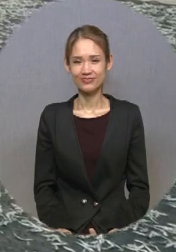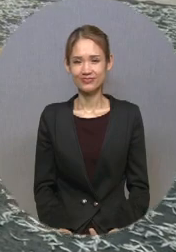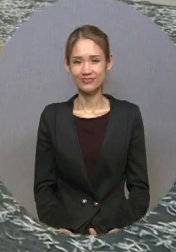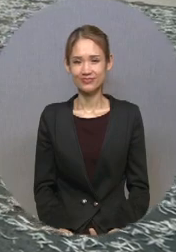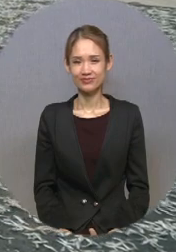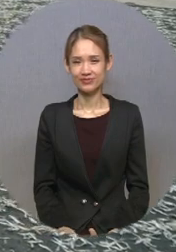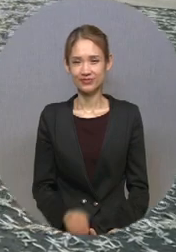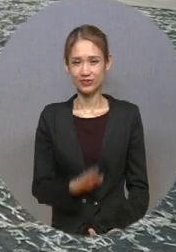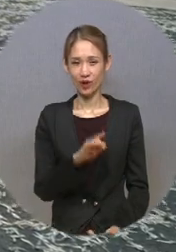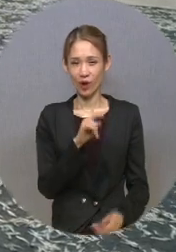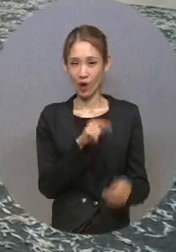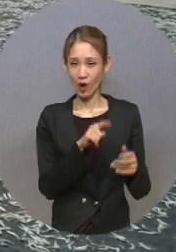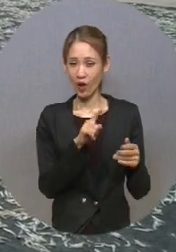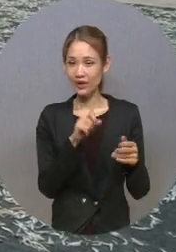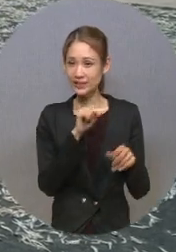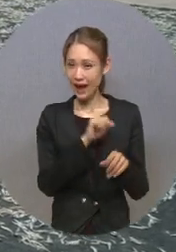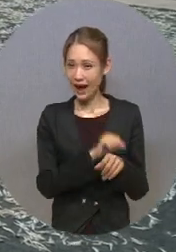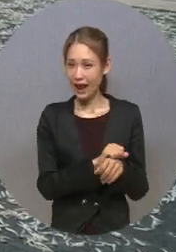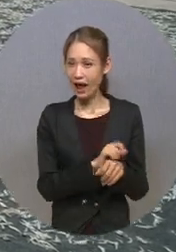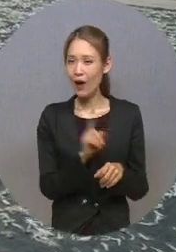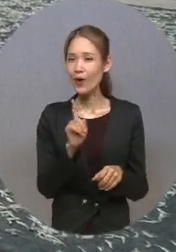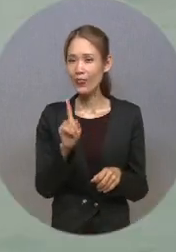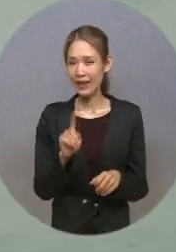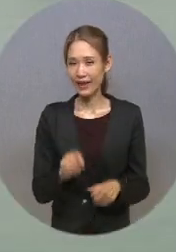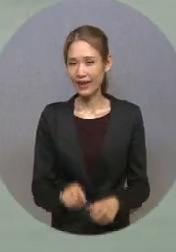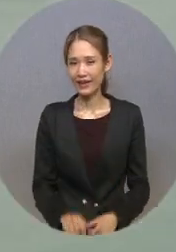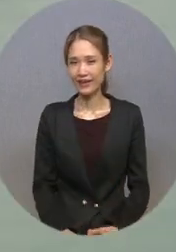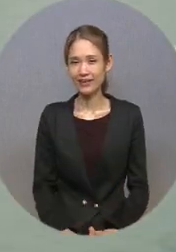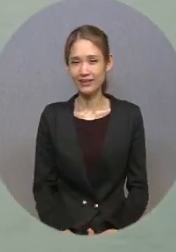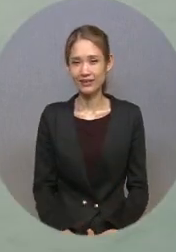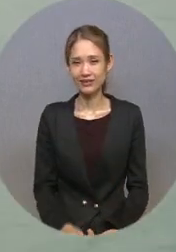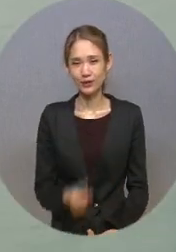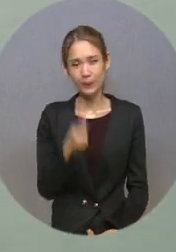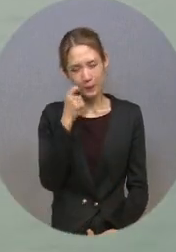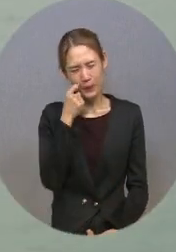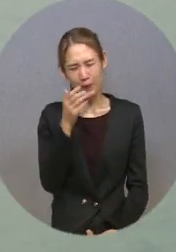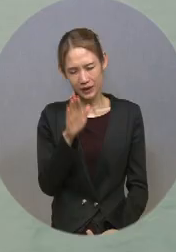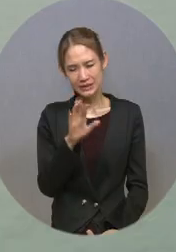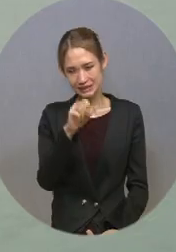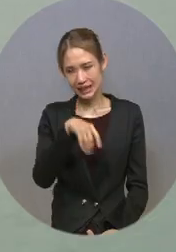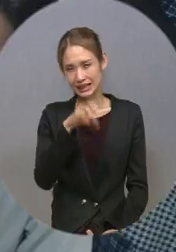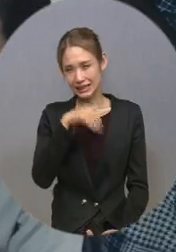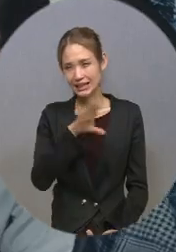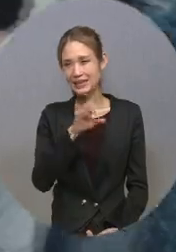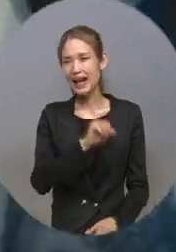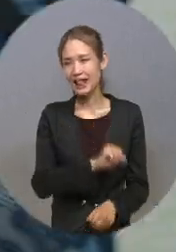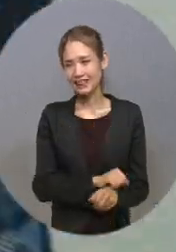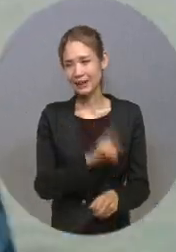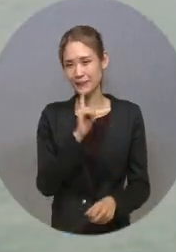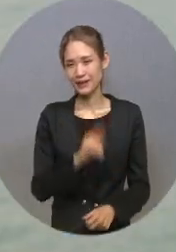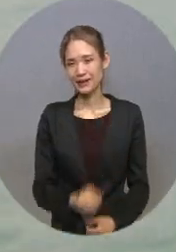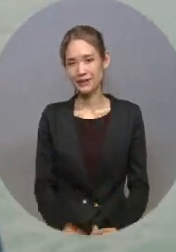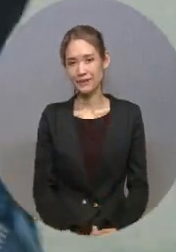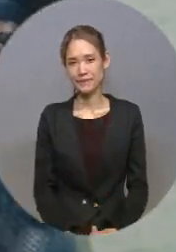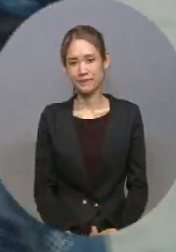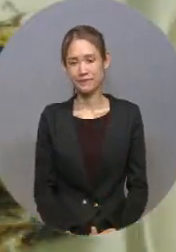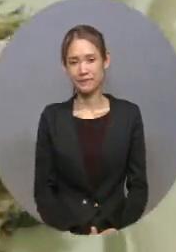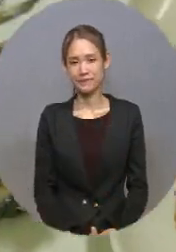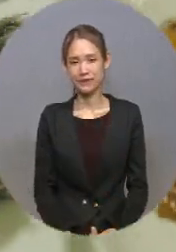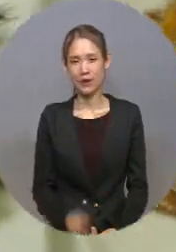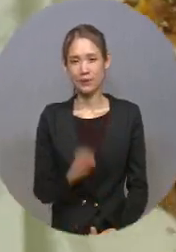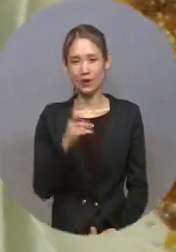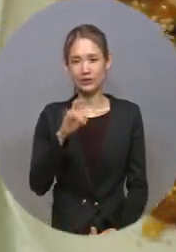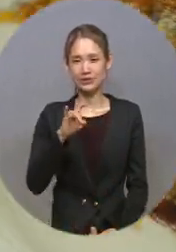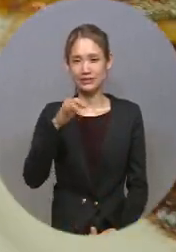저 괜찮죠? 어머니 어때요? 잘하는 거예요? 어머니! 네. 어때요? 적게 못하지만 잡아. 아, 우리 죽방에서 잡은 멸치